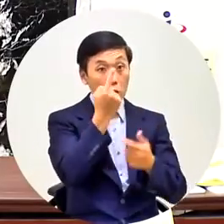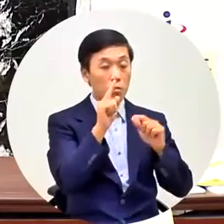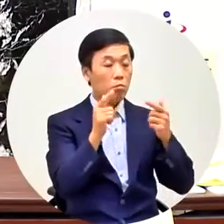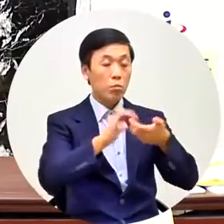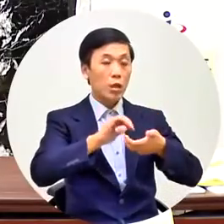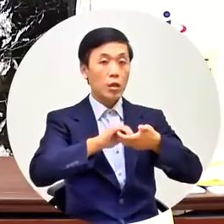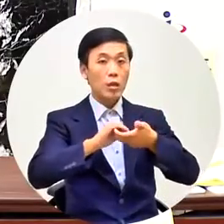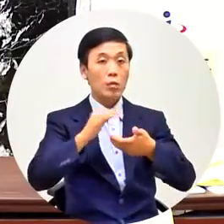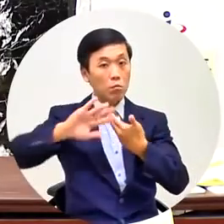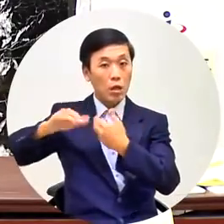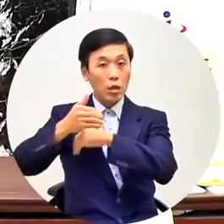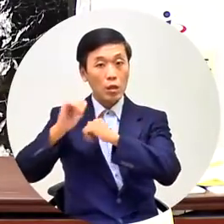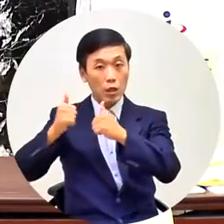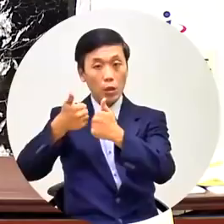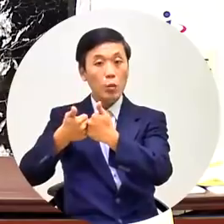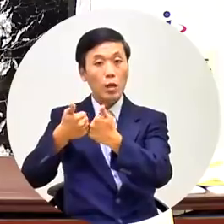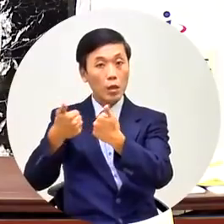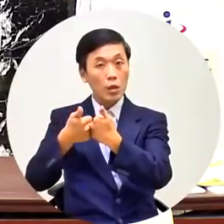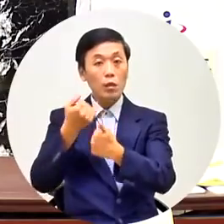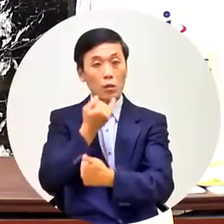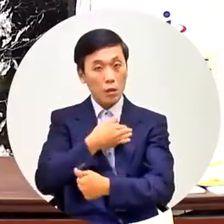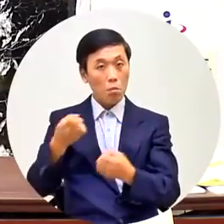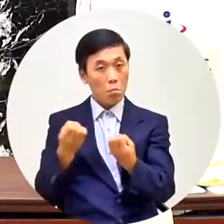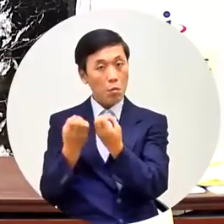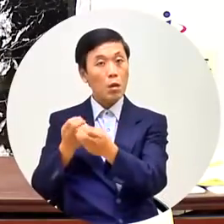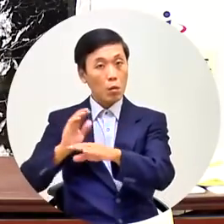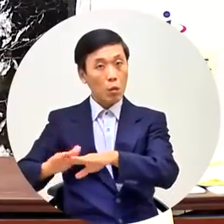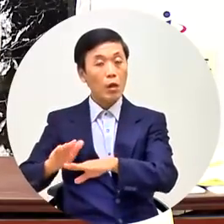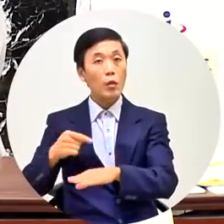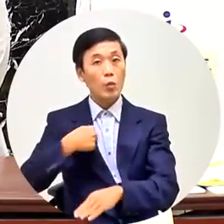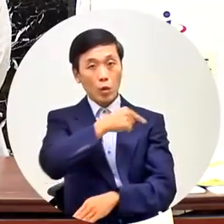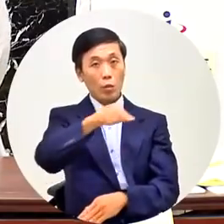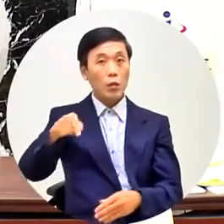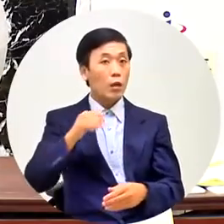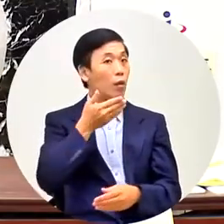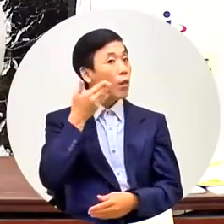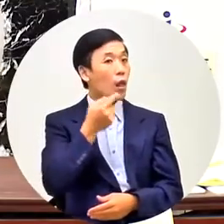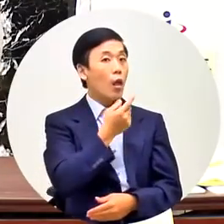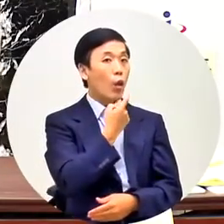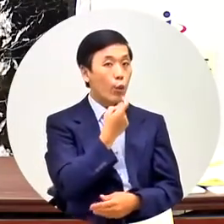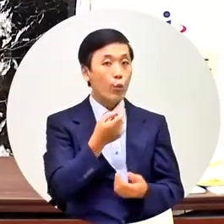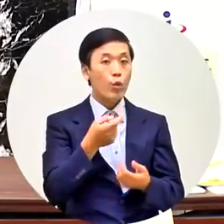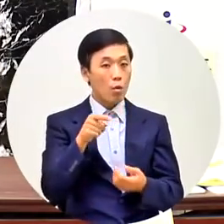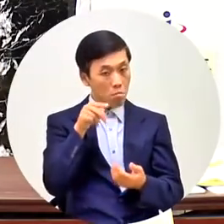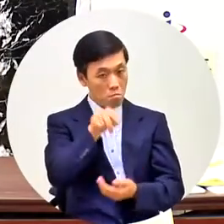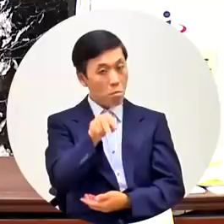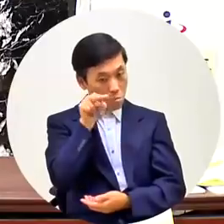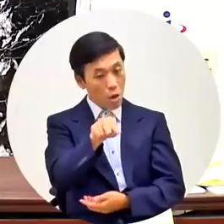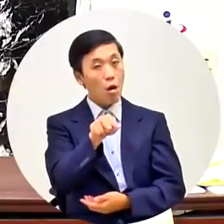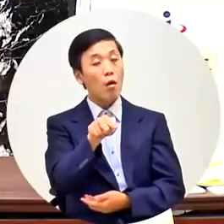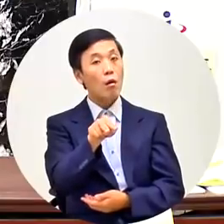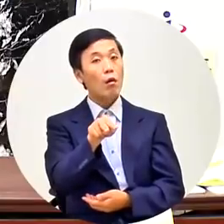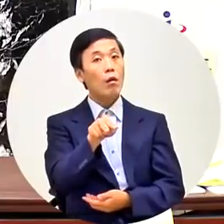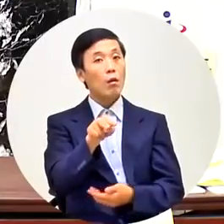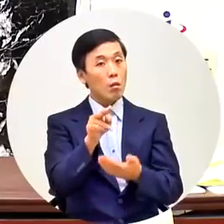少这样的争议这次我们不分党派全部都对这样的认定都能够认同所以很快得到结论那也希望这